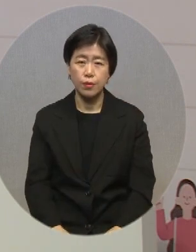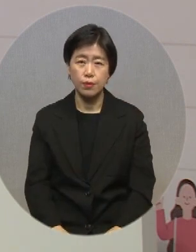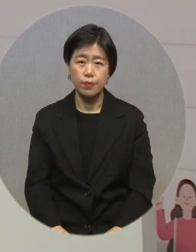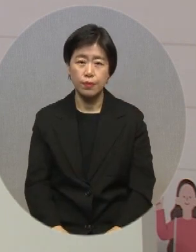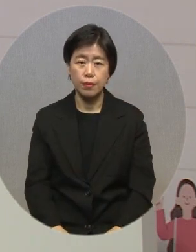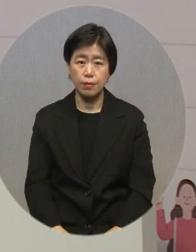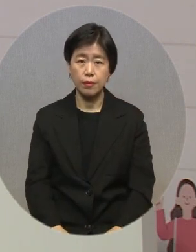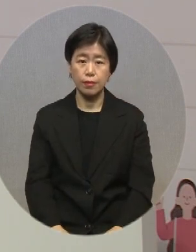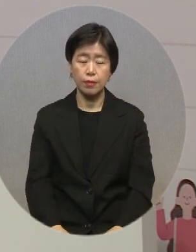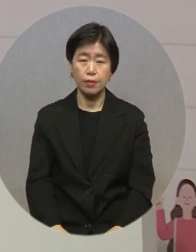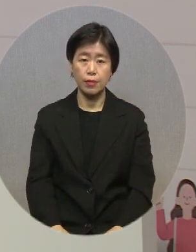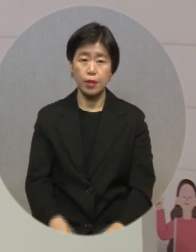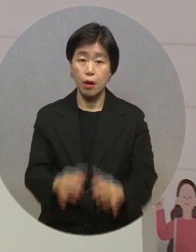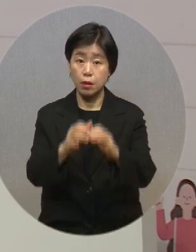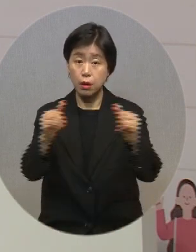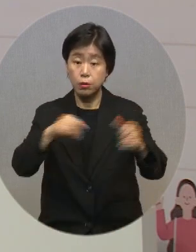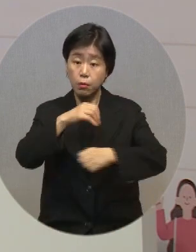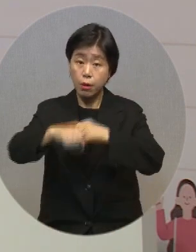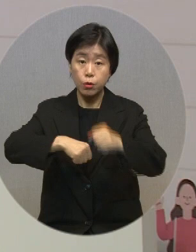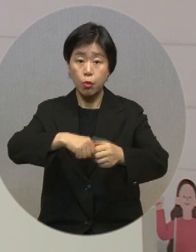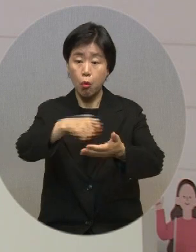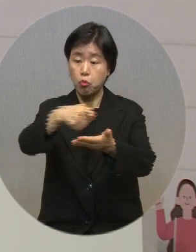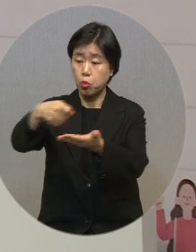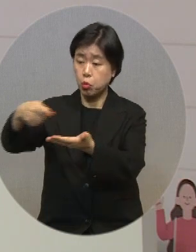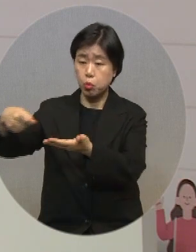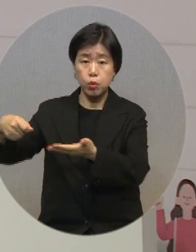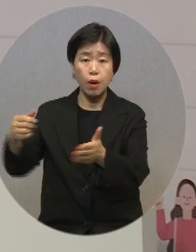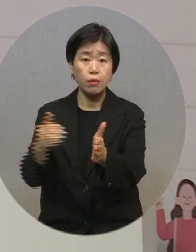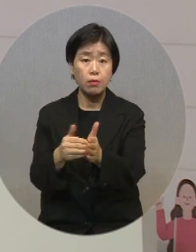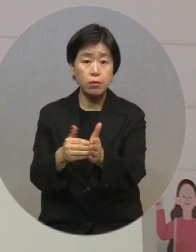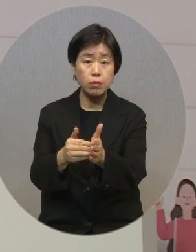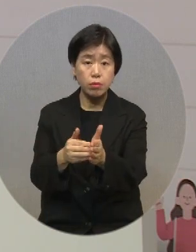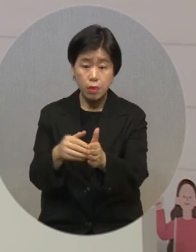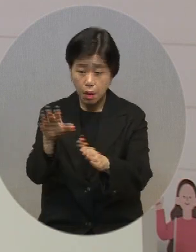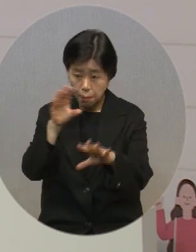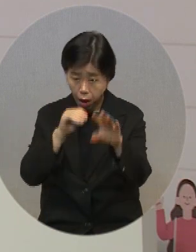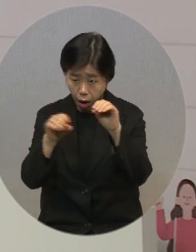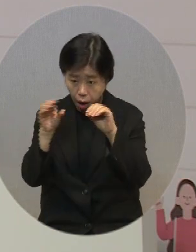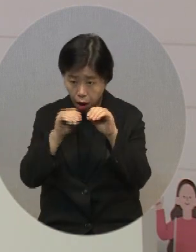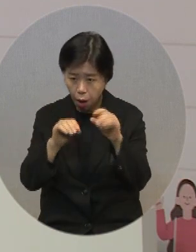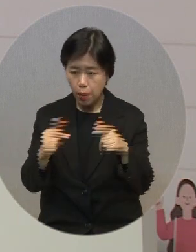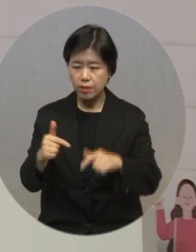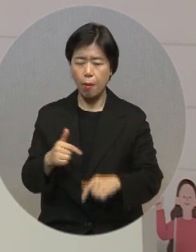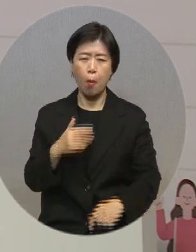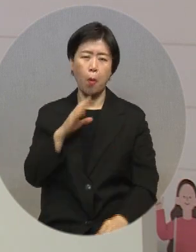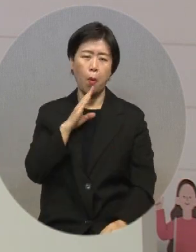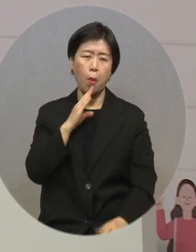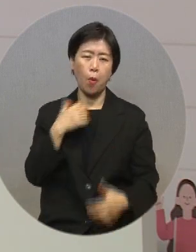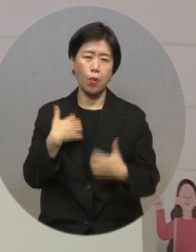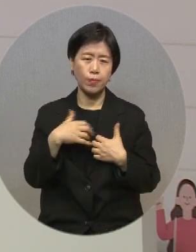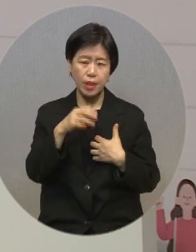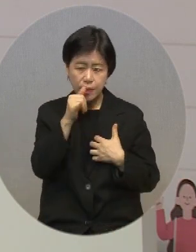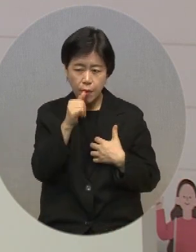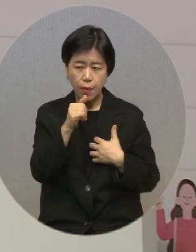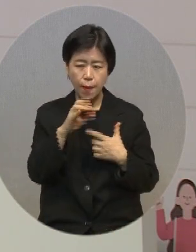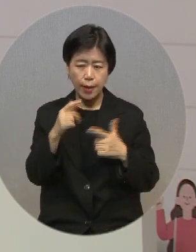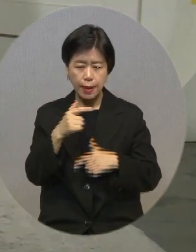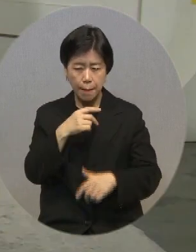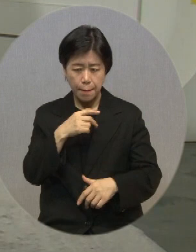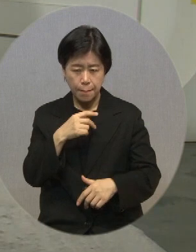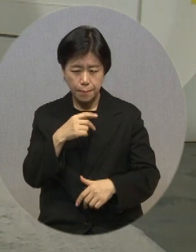재치, 유머, 위트 이러는 게 야 그래서 거기서 힌트를 얻어갖고 공부를